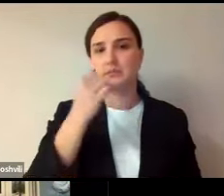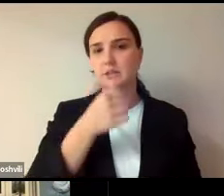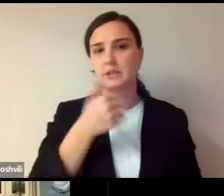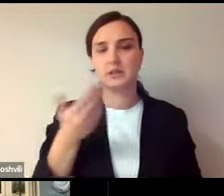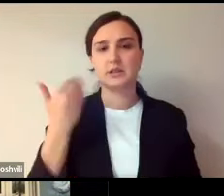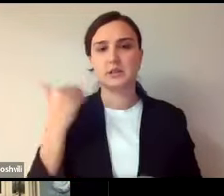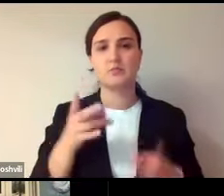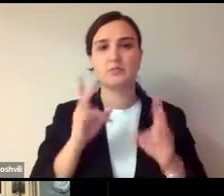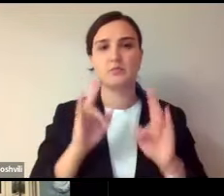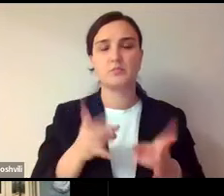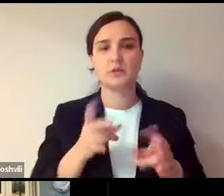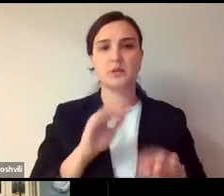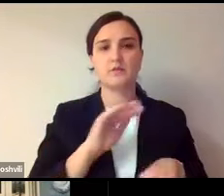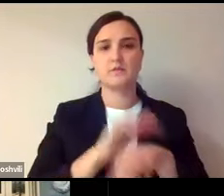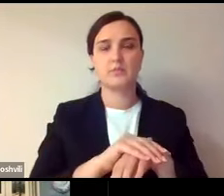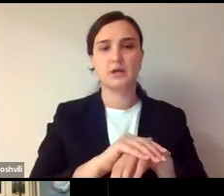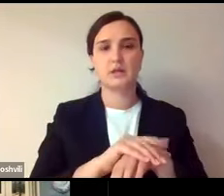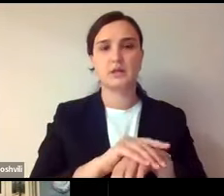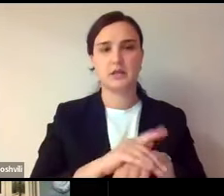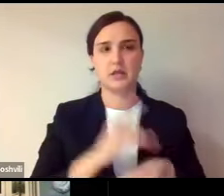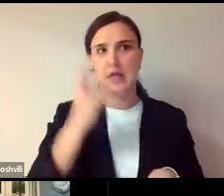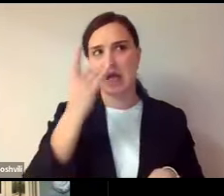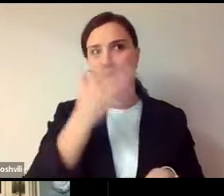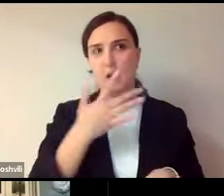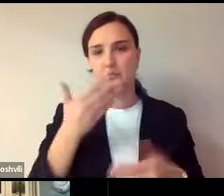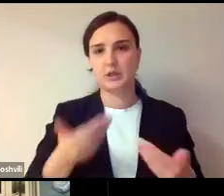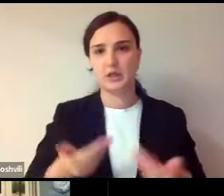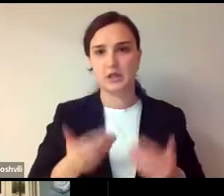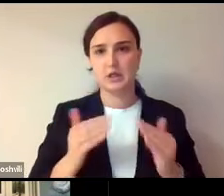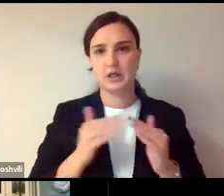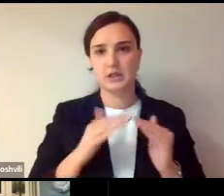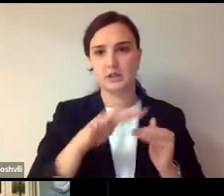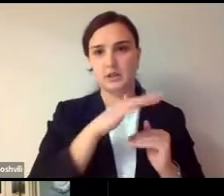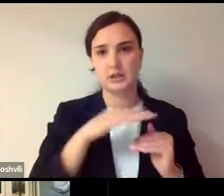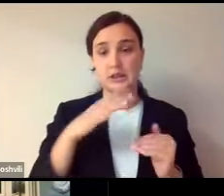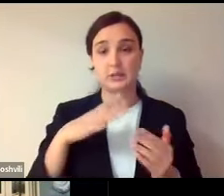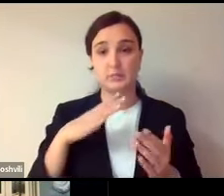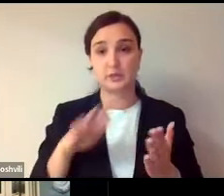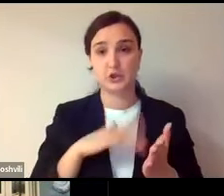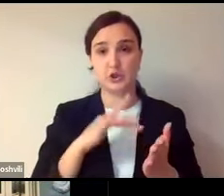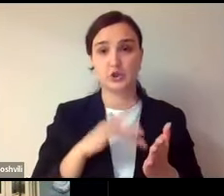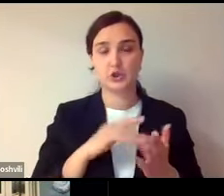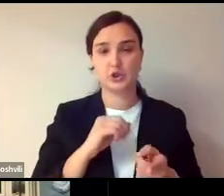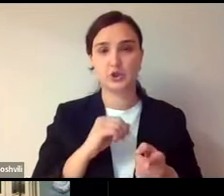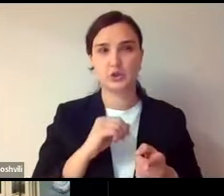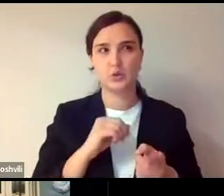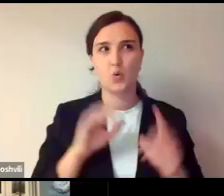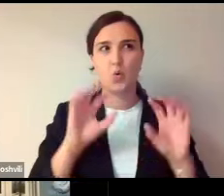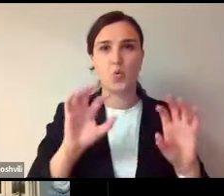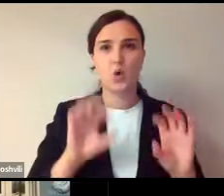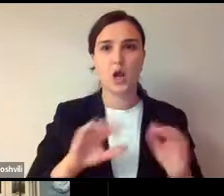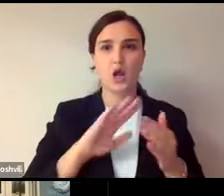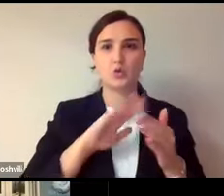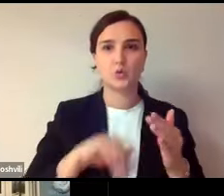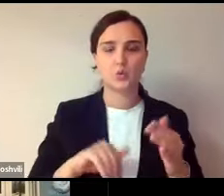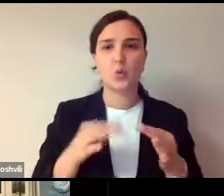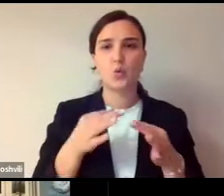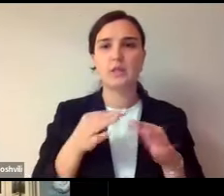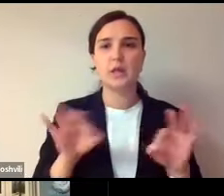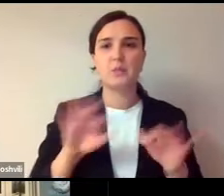ფაქტი აფრიკის დასახლებაში თბილისში, ასე ვთქვათ, უკანონოდ